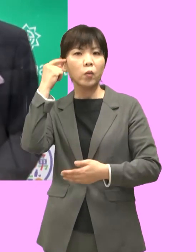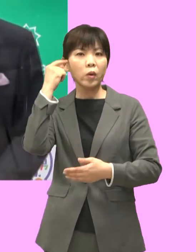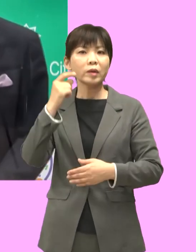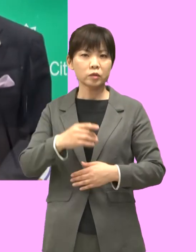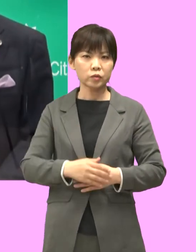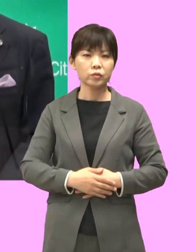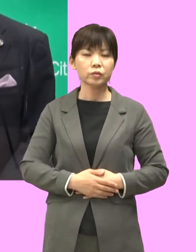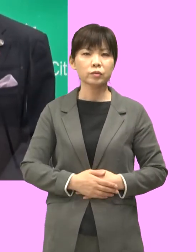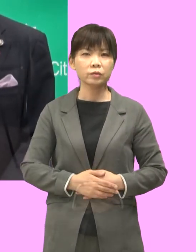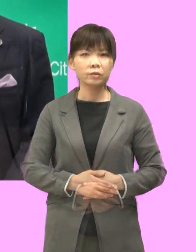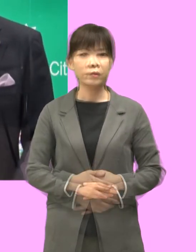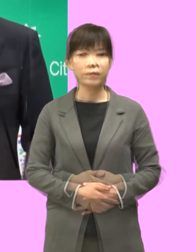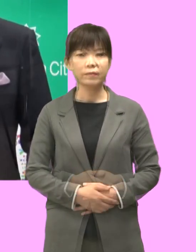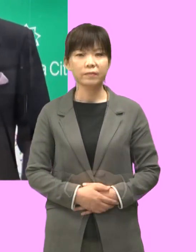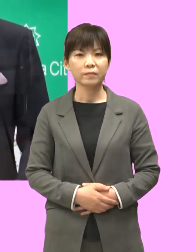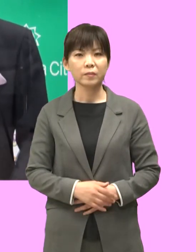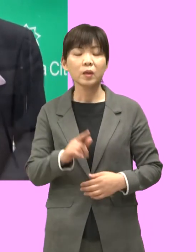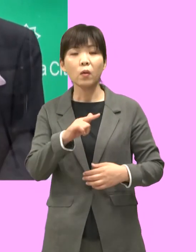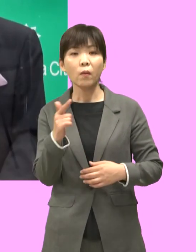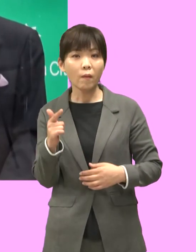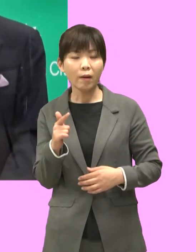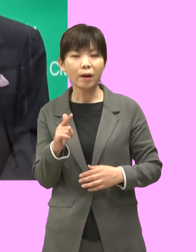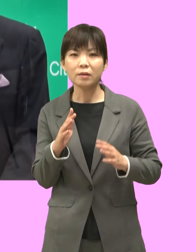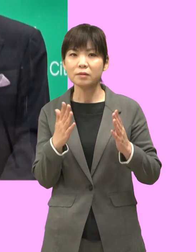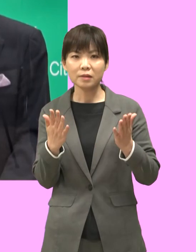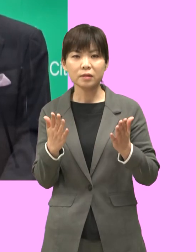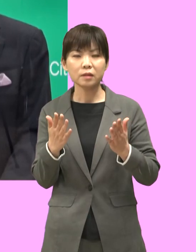とか、はい、他にございますか。